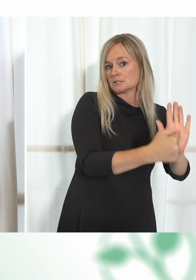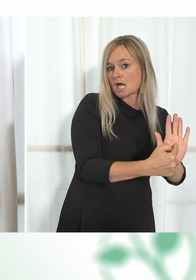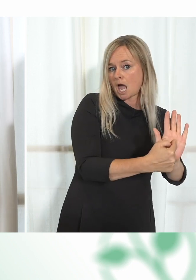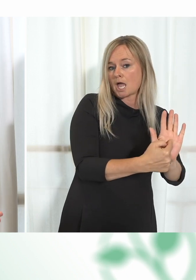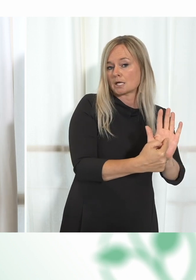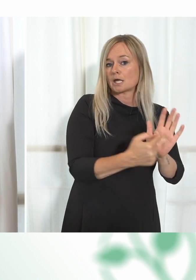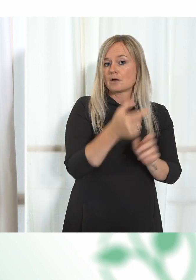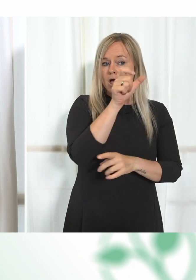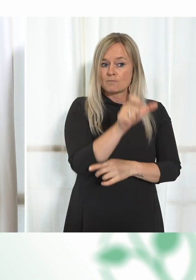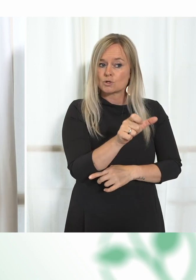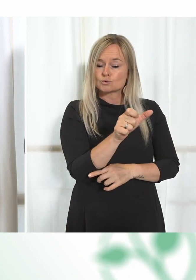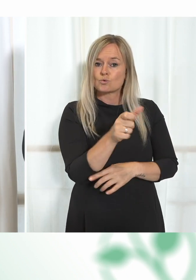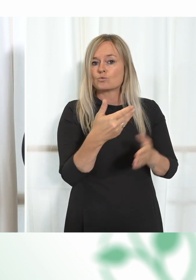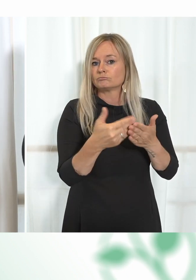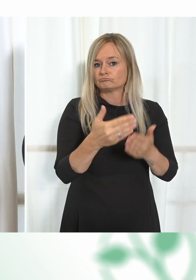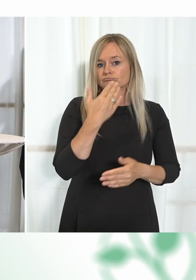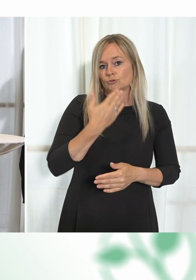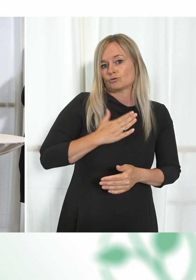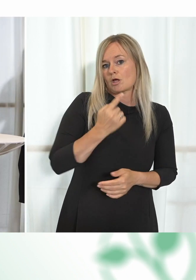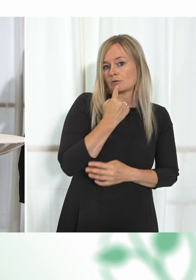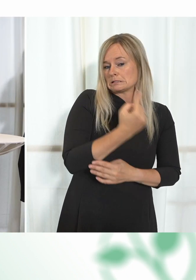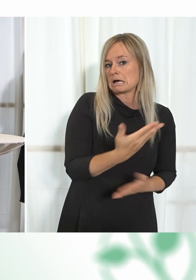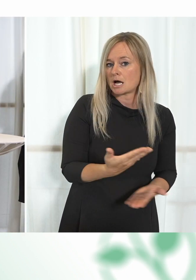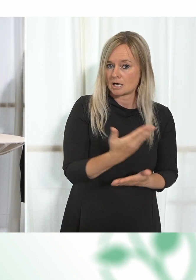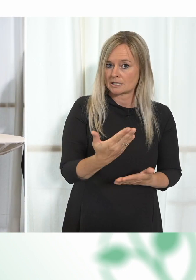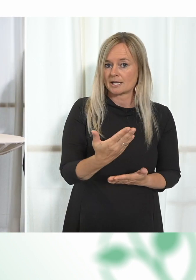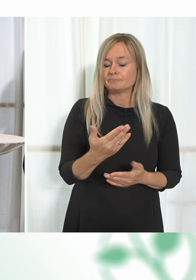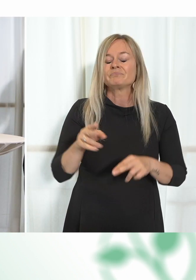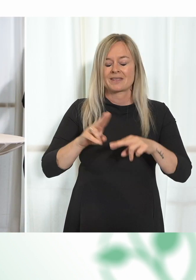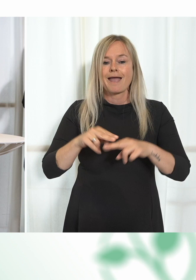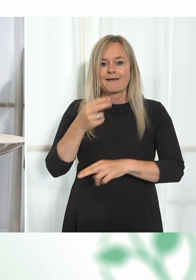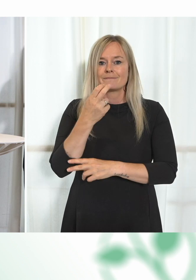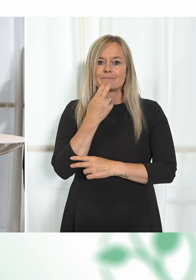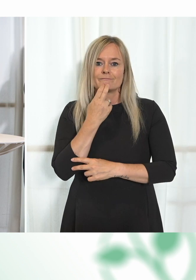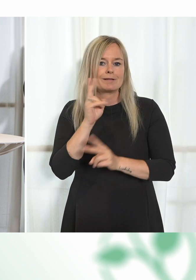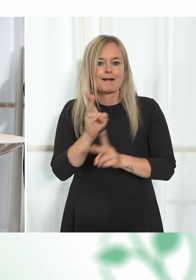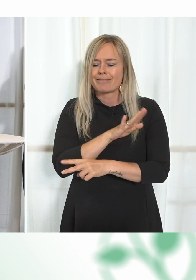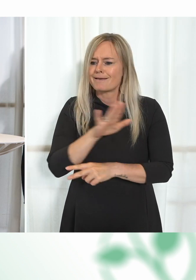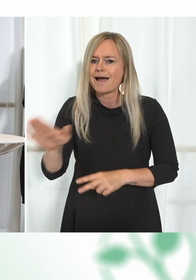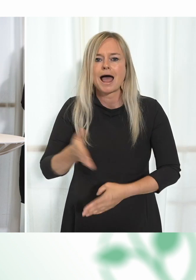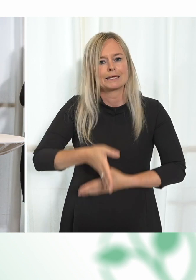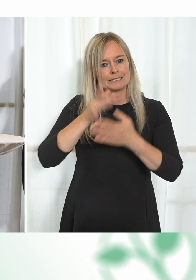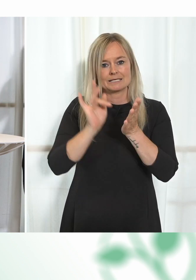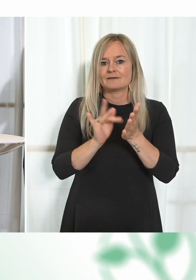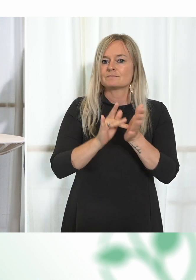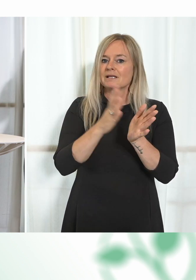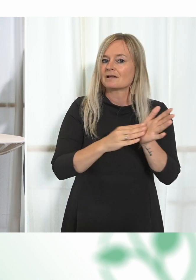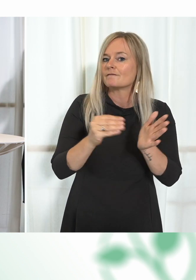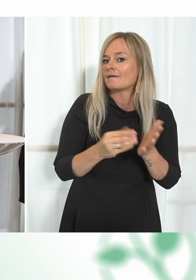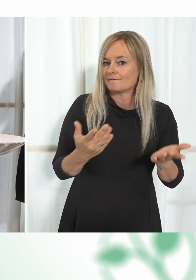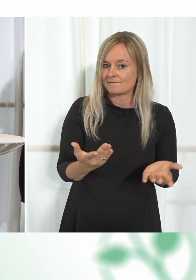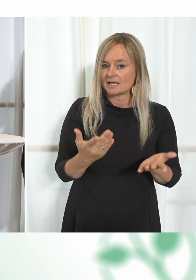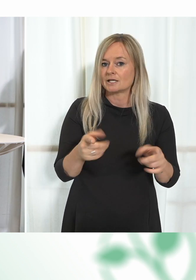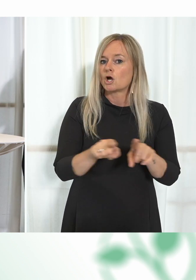gibt ausreichend Möglichkeiten. Das heißt, wenn man will, dann kann man alle Hilfsmittel nutzen, auch individuell auf die Menschen eingehen,